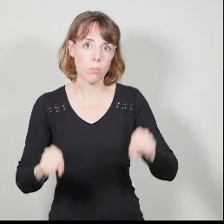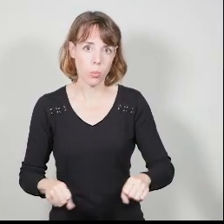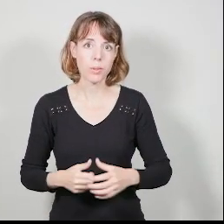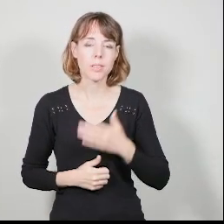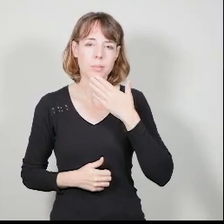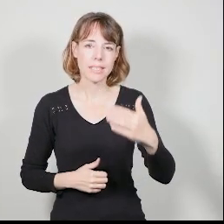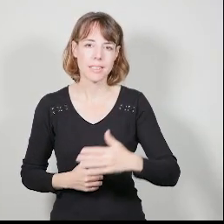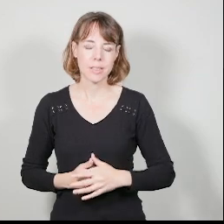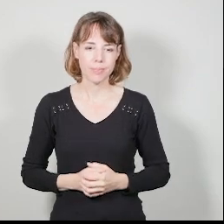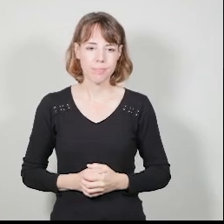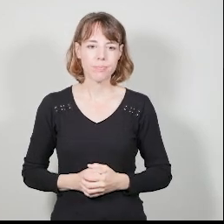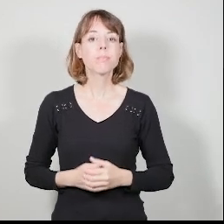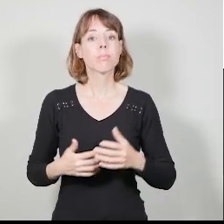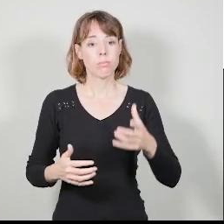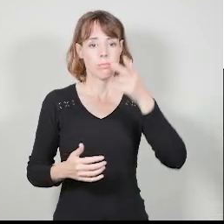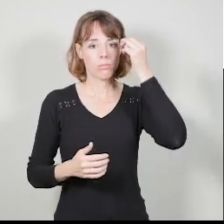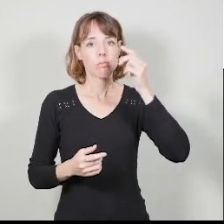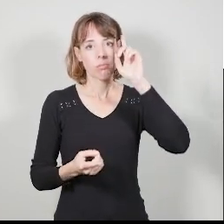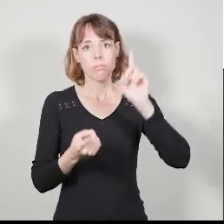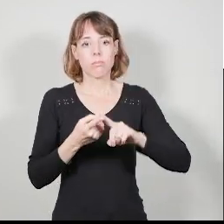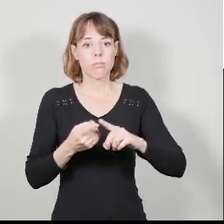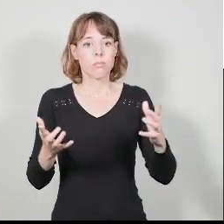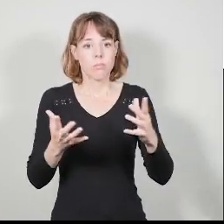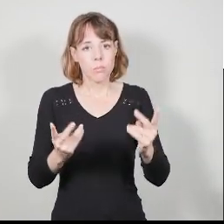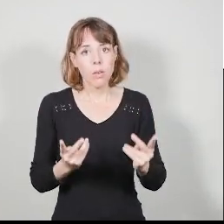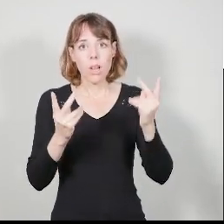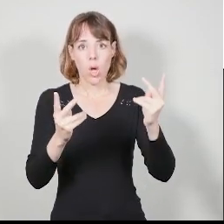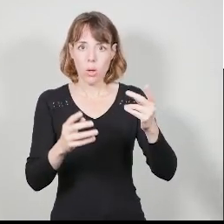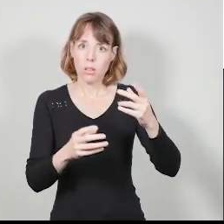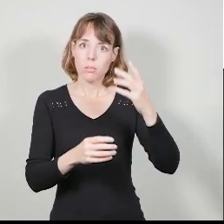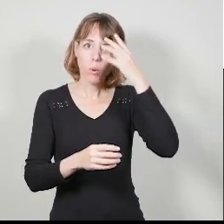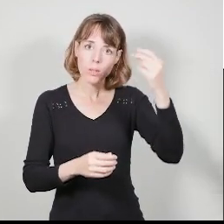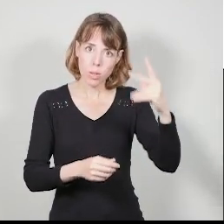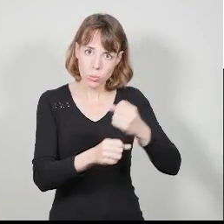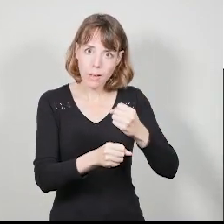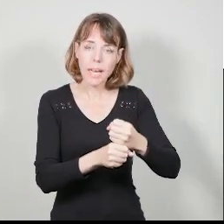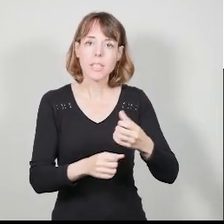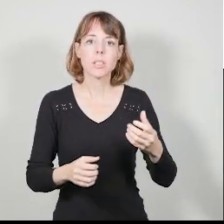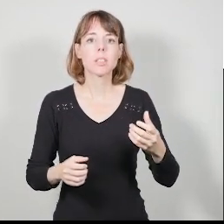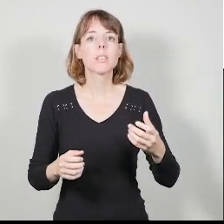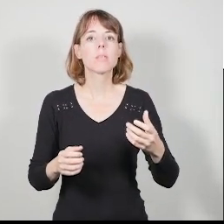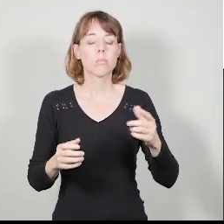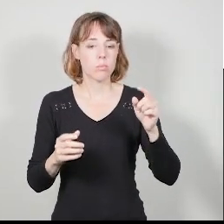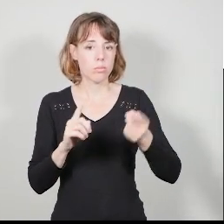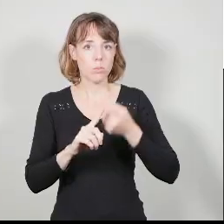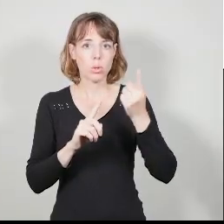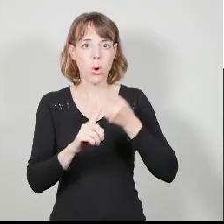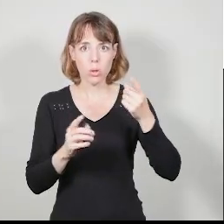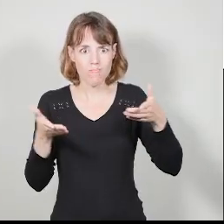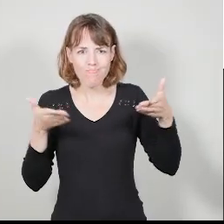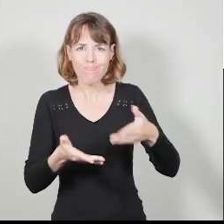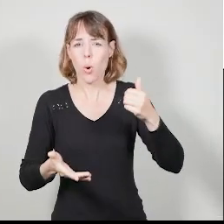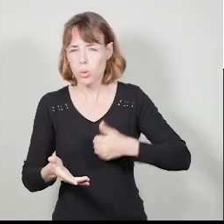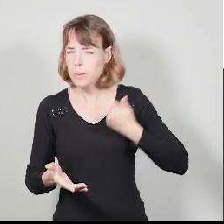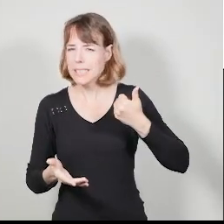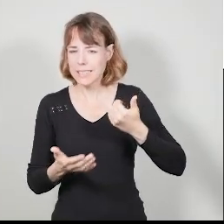de valoriser l'excellence des structures, des professionnels, mais aussi en dépassant la spécialisation, en réinvestissant la notion d'autonomie, on va le voir tout au long de